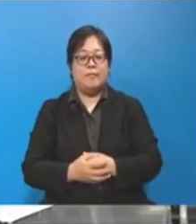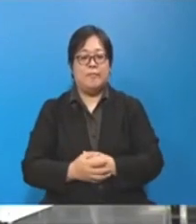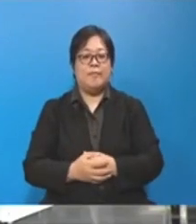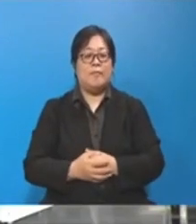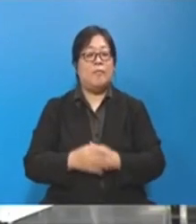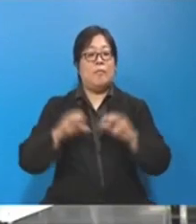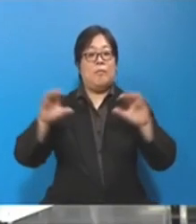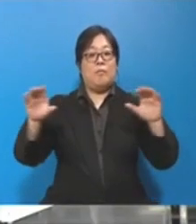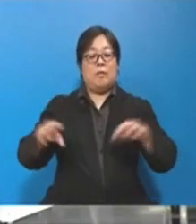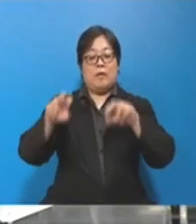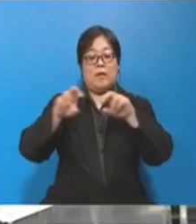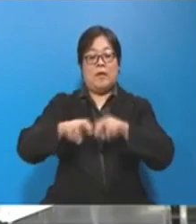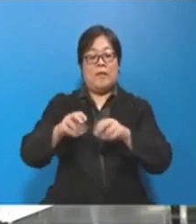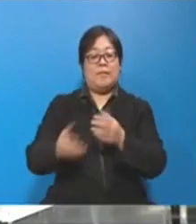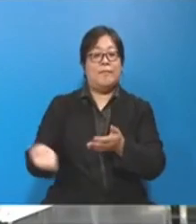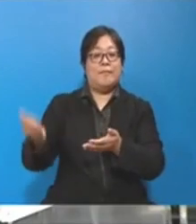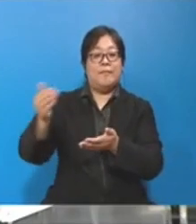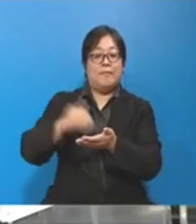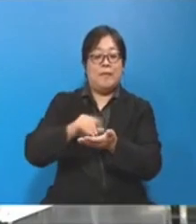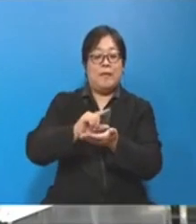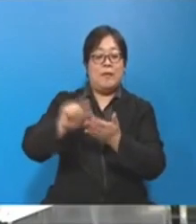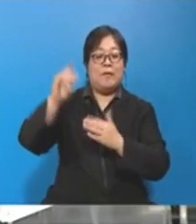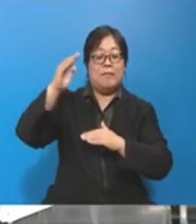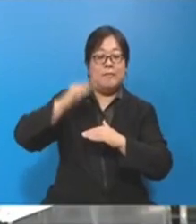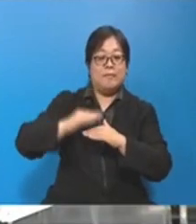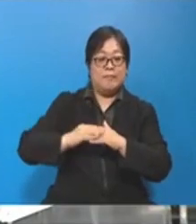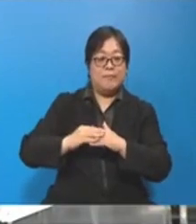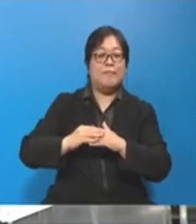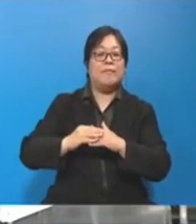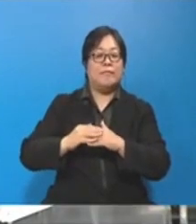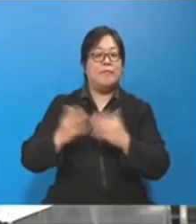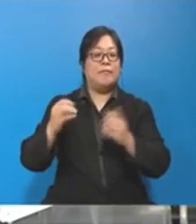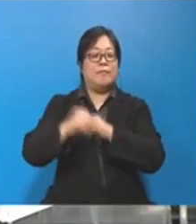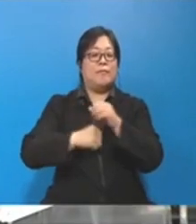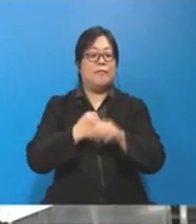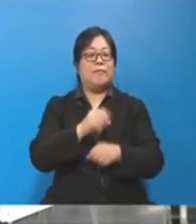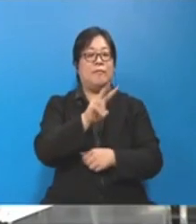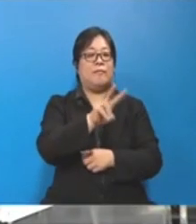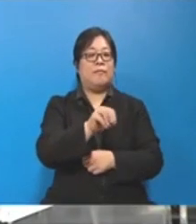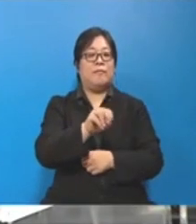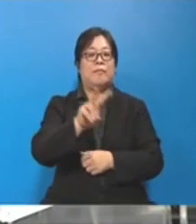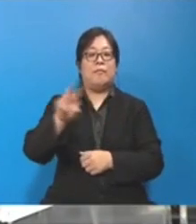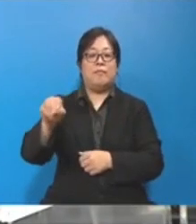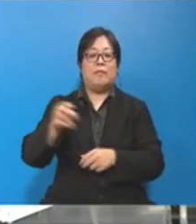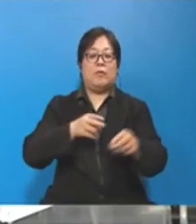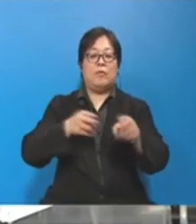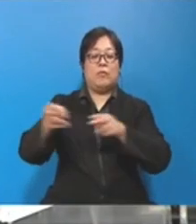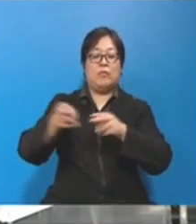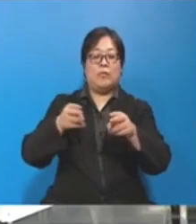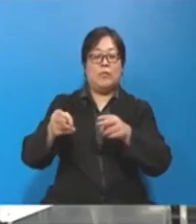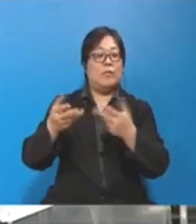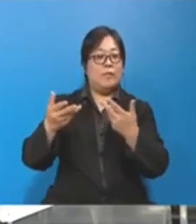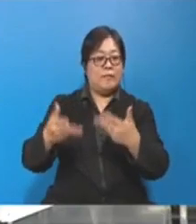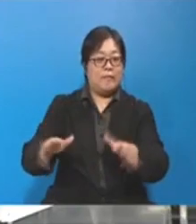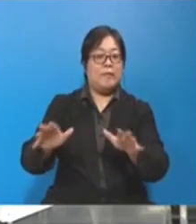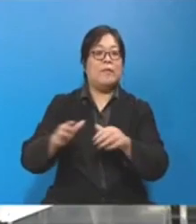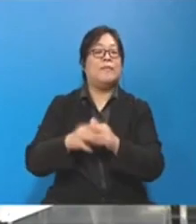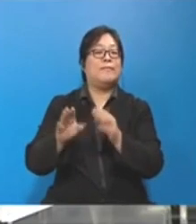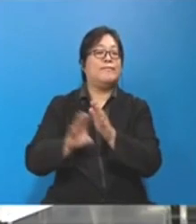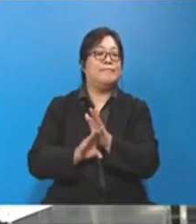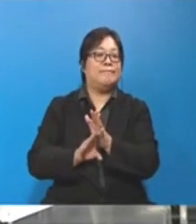melaksanakan kajian semula perintah gaji minimum ini dalam tahun 2020 usaha-usaha yang telah diambil adalah